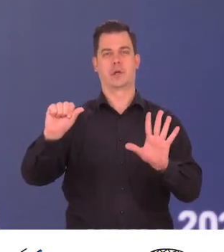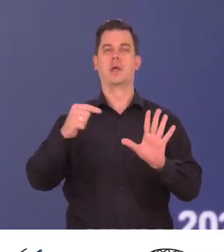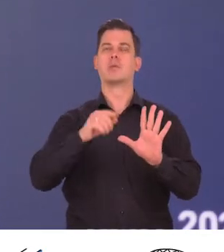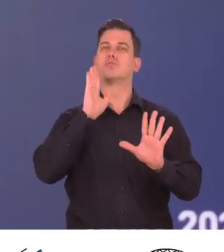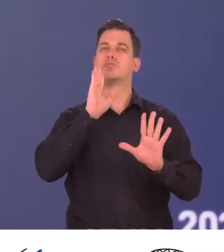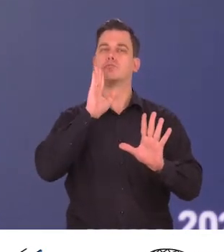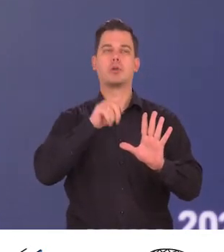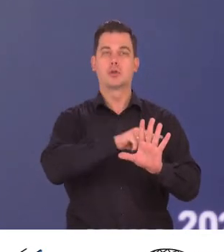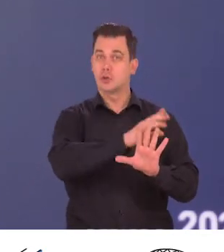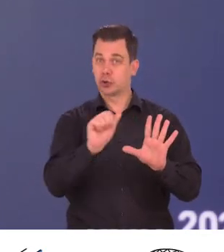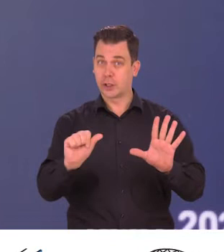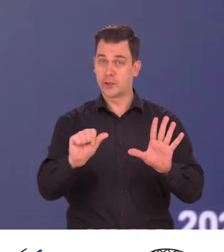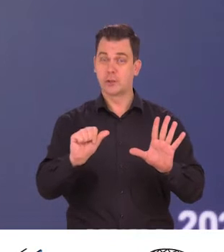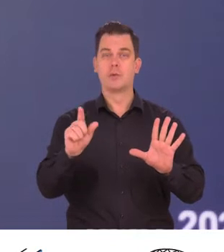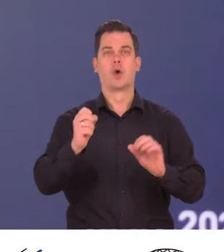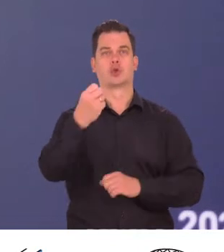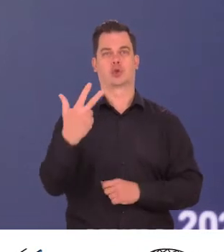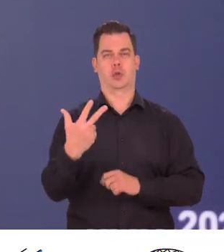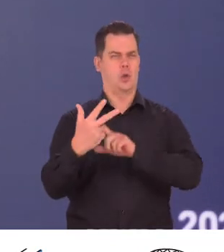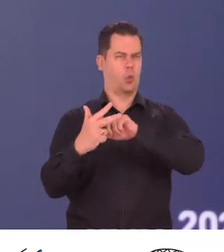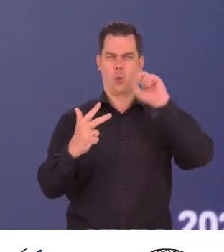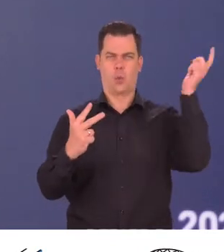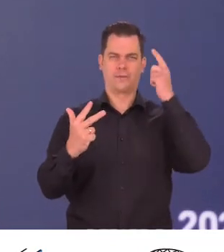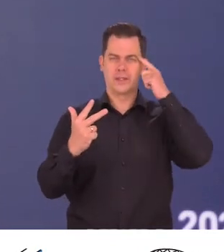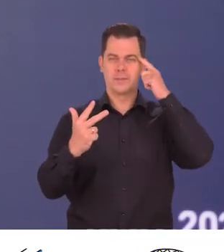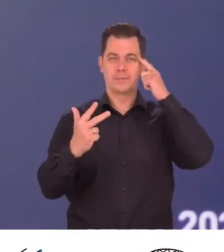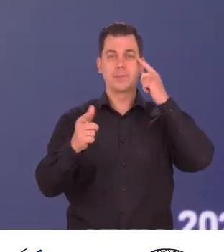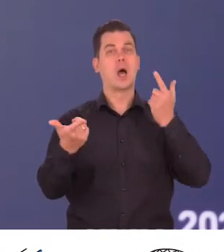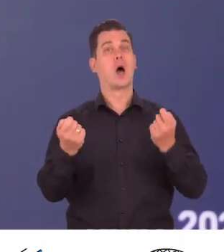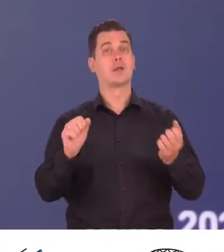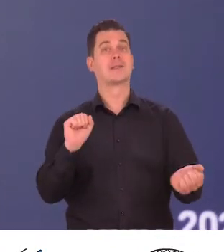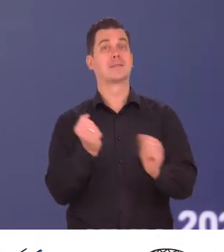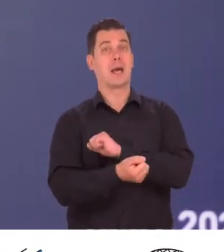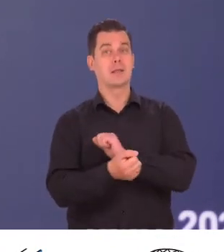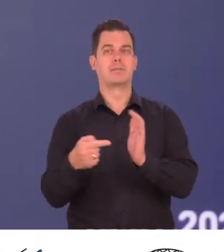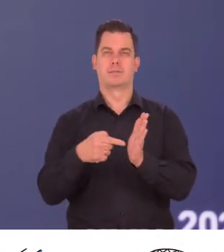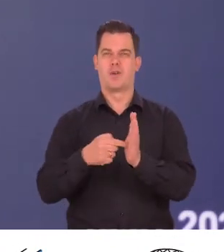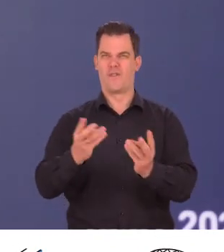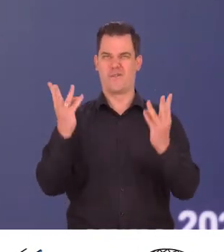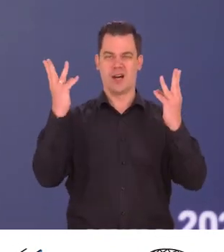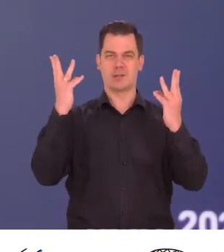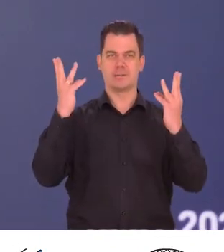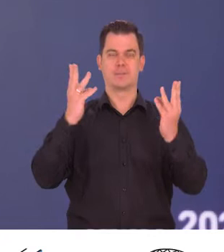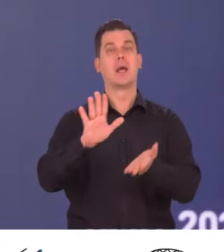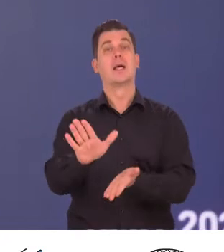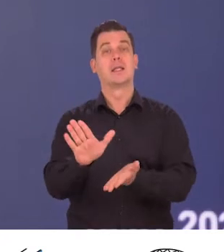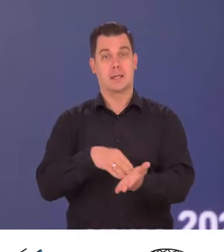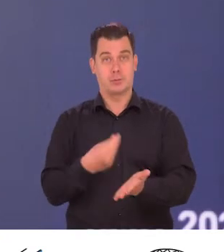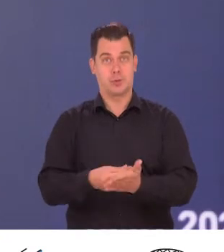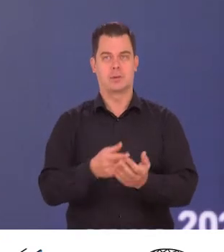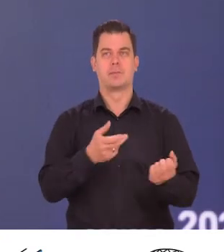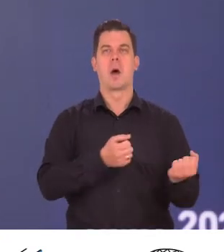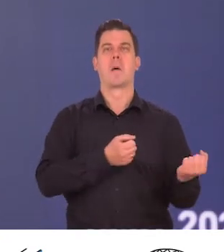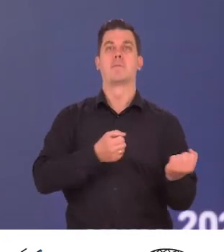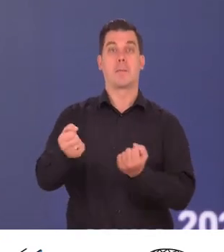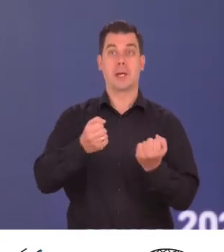sektorów i pozostaje podzielony na 3 akcje kluczowe. Wprowadzone zmiany dotyczą właśnie akcji kluczowych. Dla przykładu,